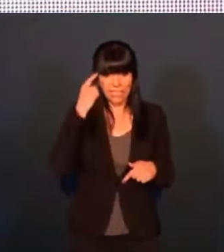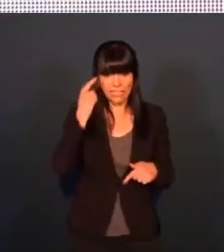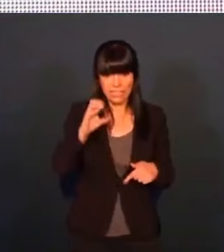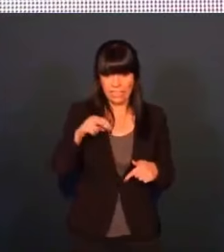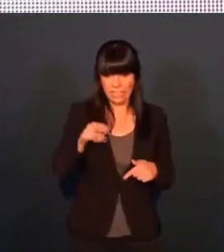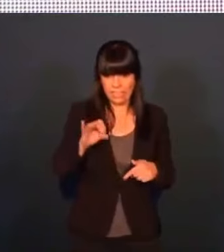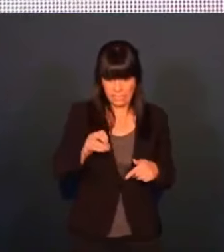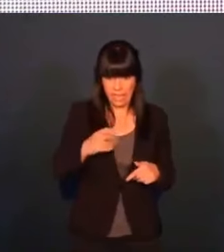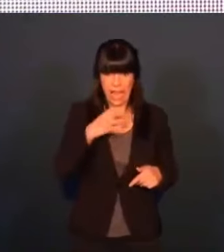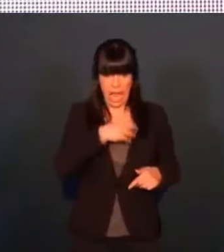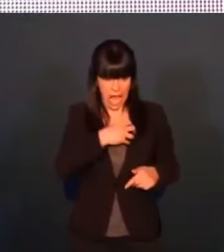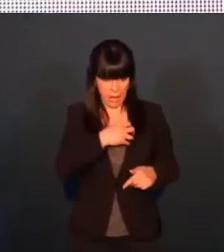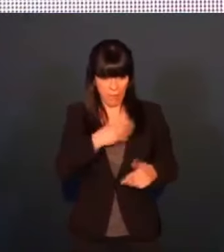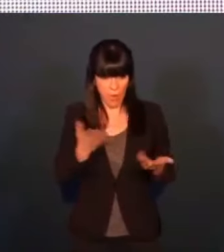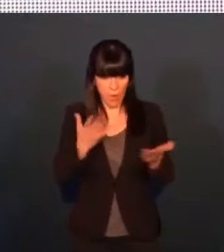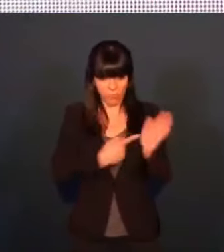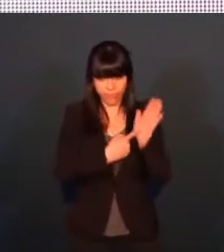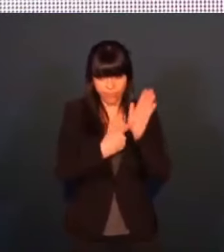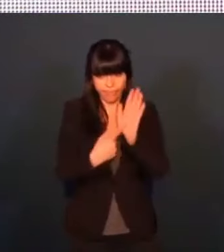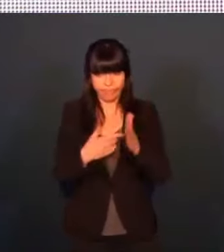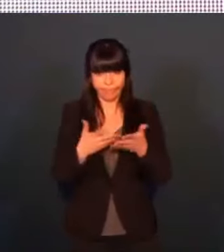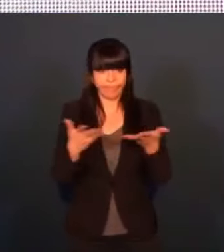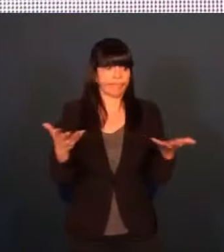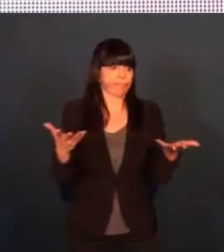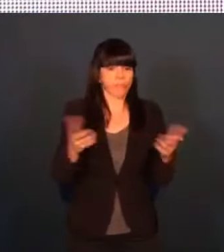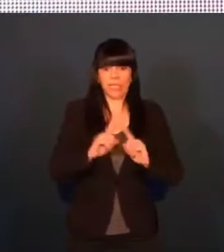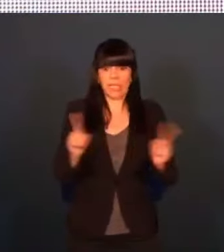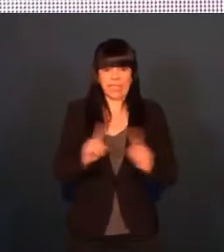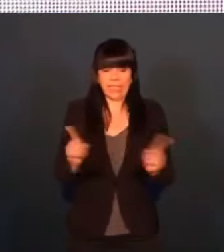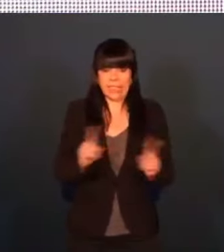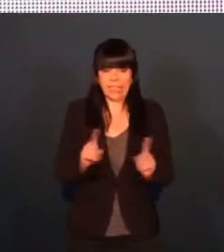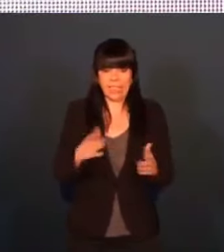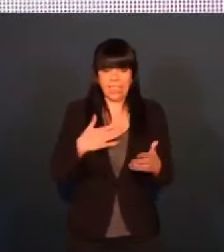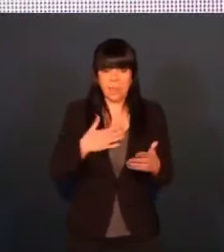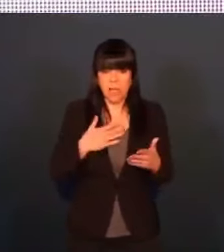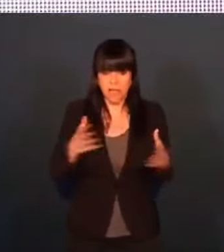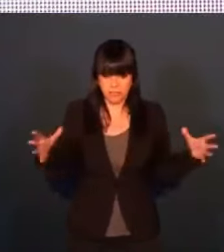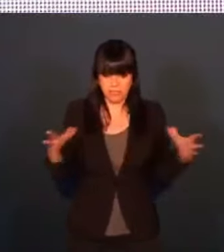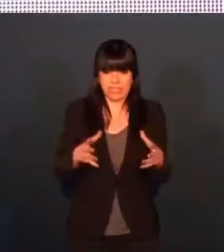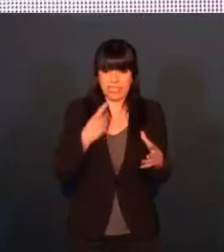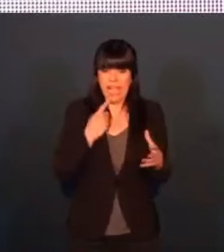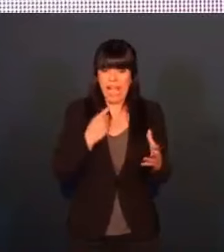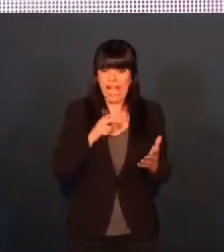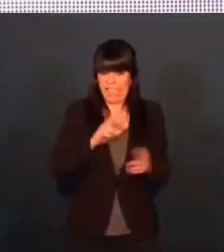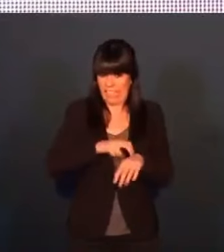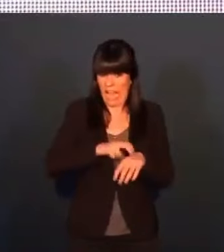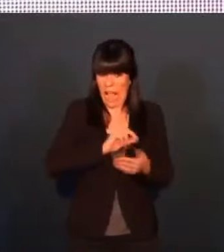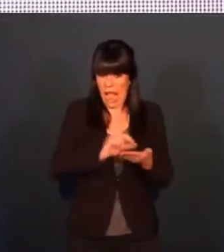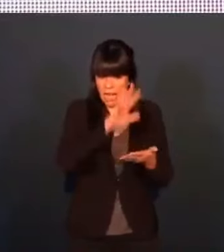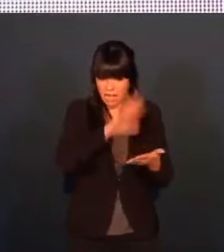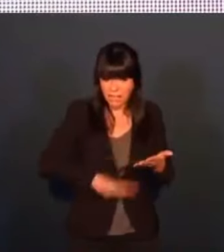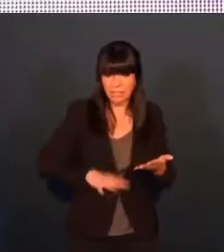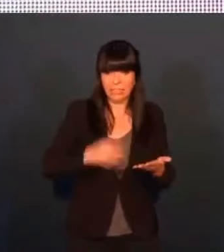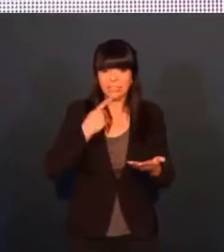явно неспазване на поетите от тях ангажименти и директно нарушиха съвместната декларация, изработена